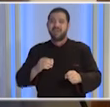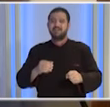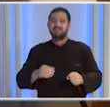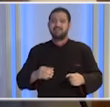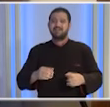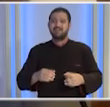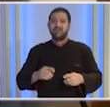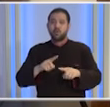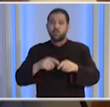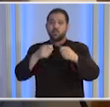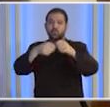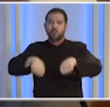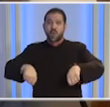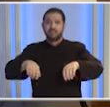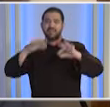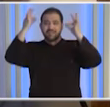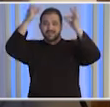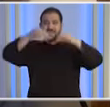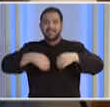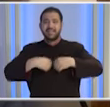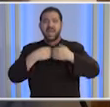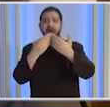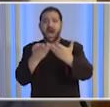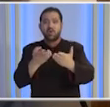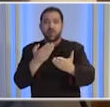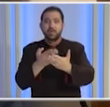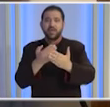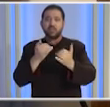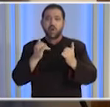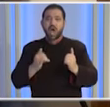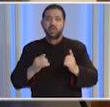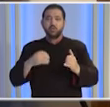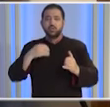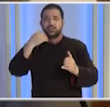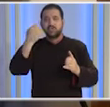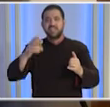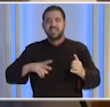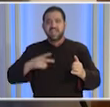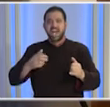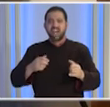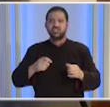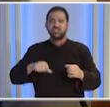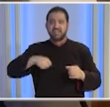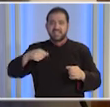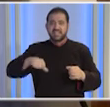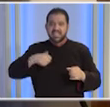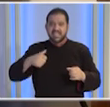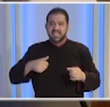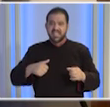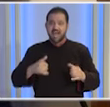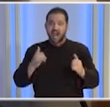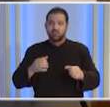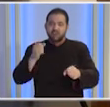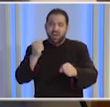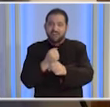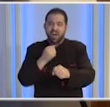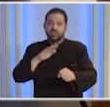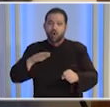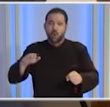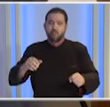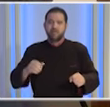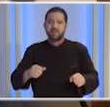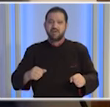darurilor fiziologice. Pentru că atunci când ești tânăr și ești virgin și tu și fata, plămădești copii sănătoși,